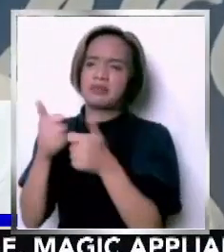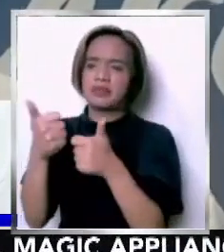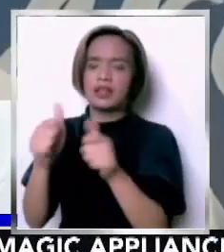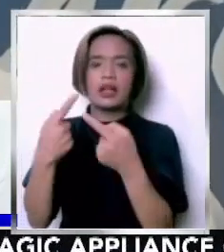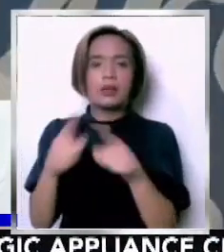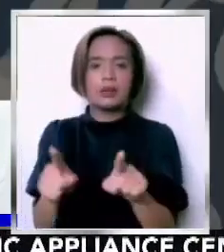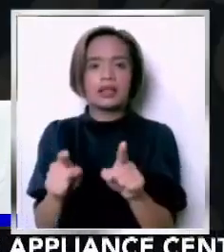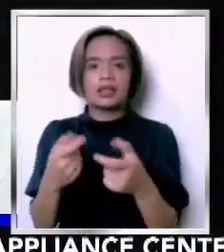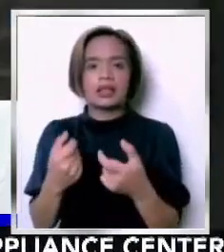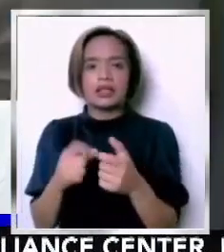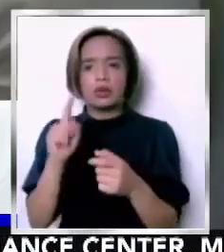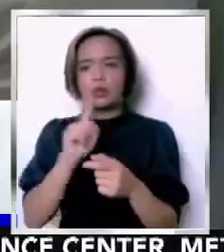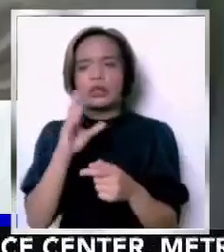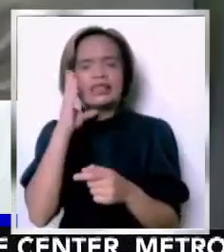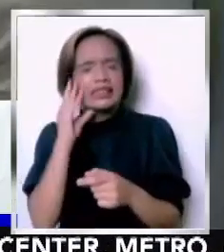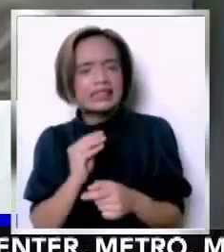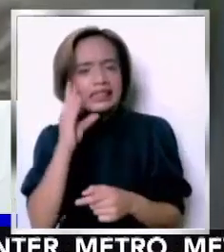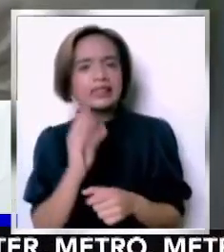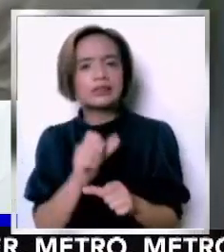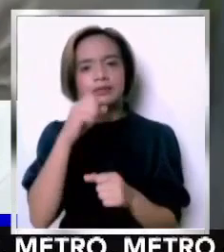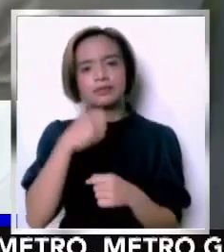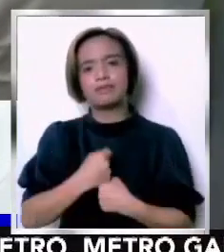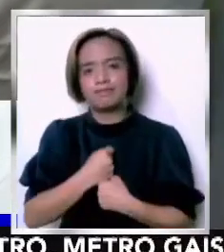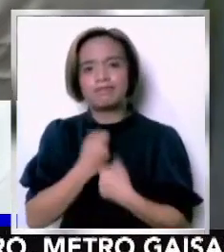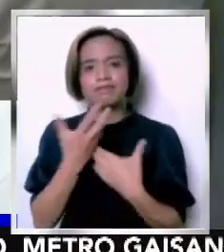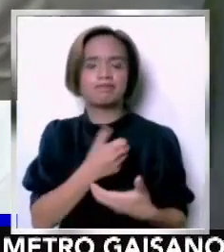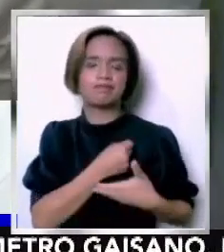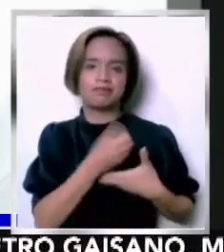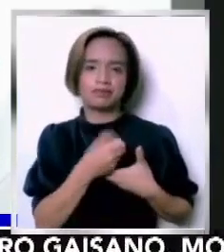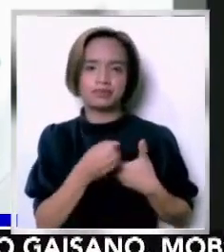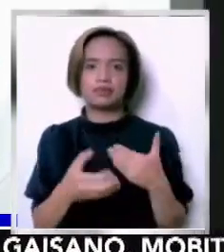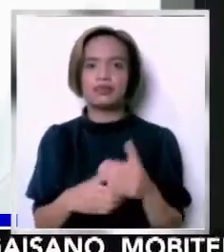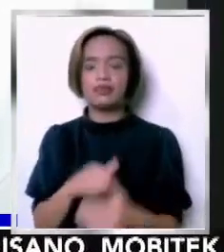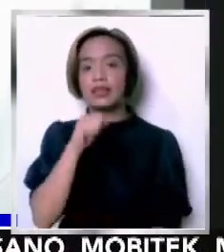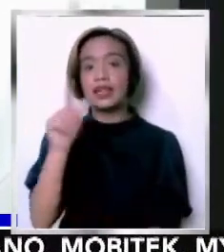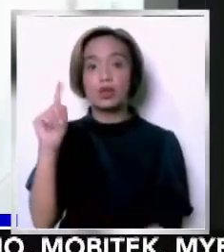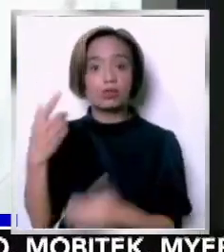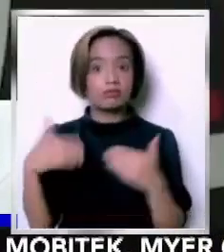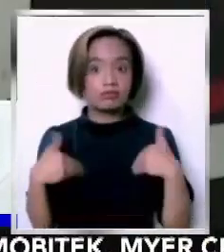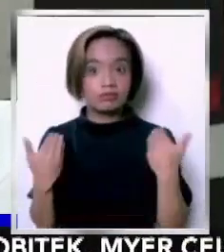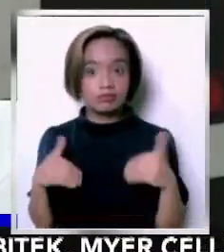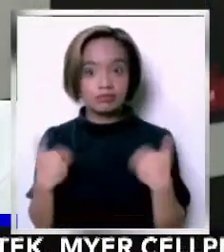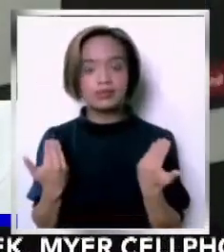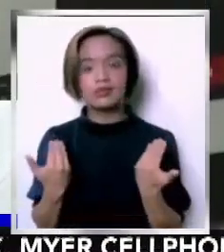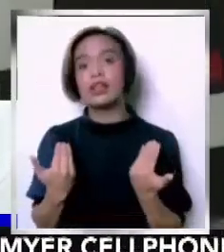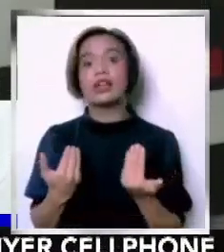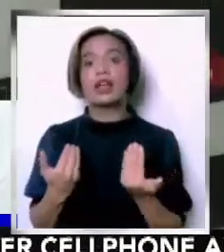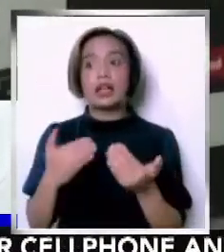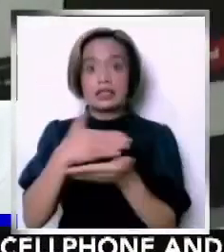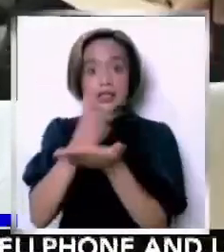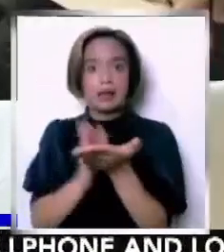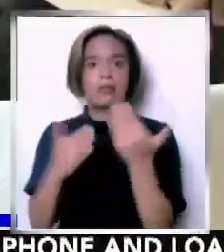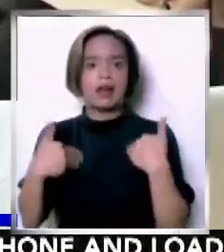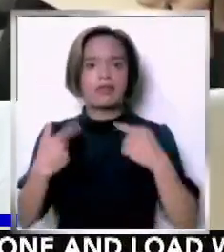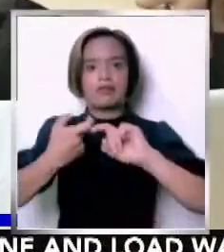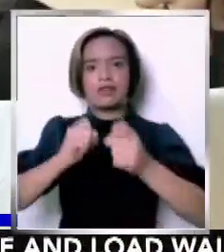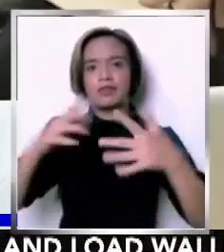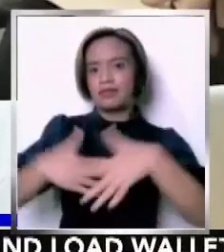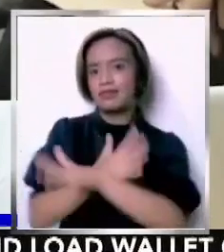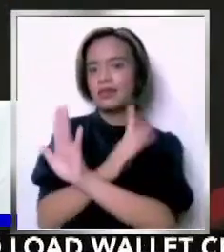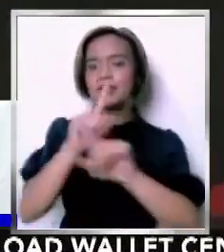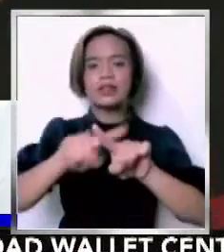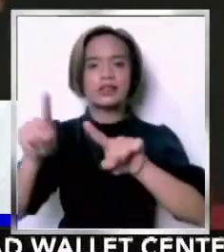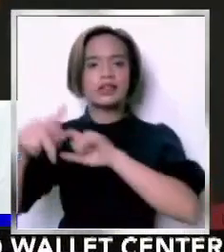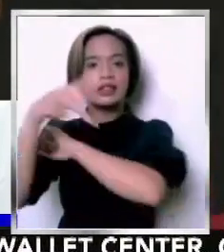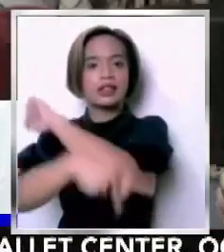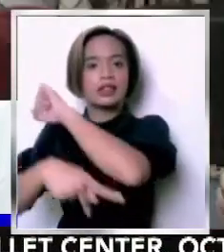mga experience mo. Bukod sa teens, may mga bata pa na galing sa Davao at ibang probinsya na sumali rin sa Sparkle